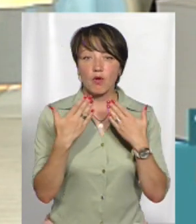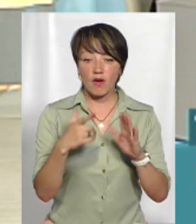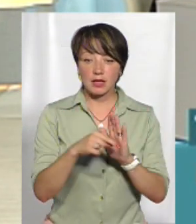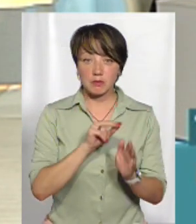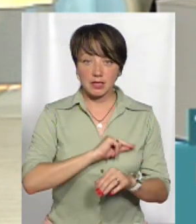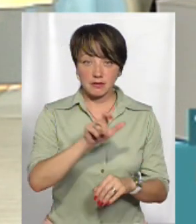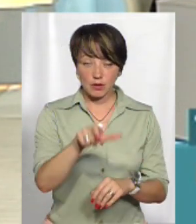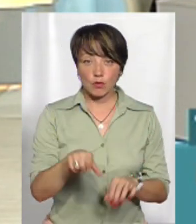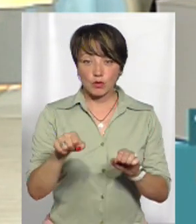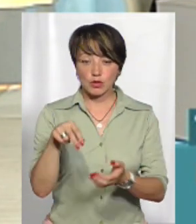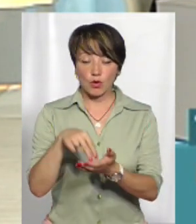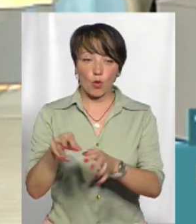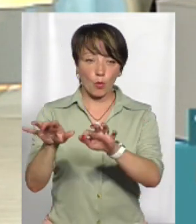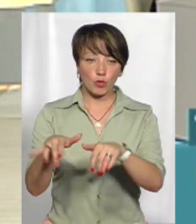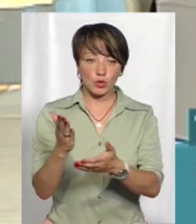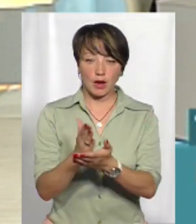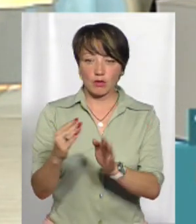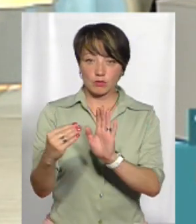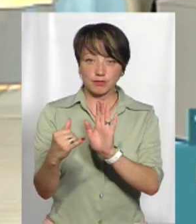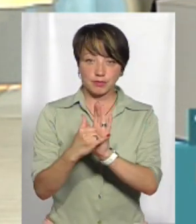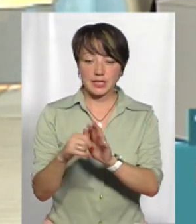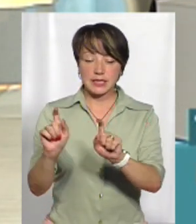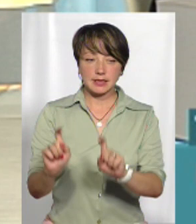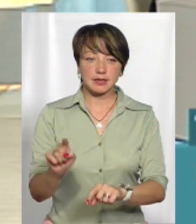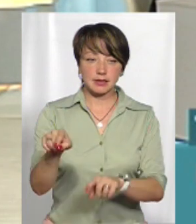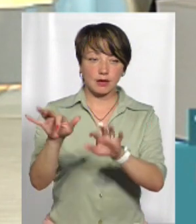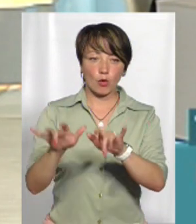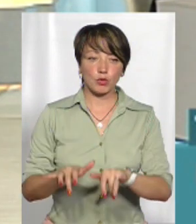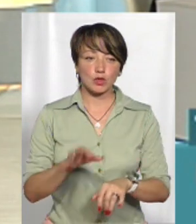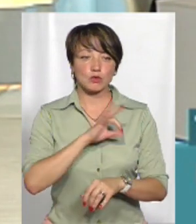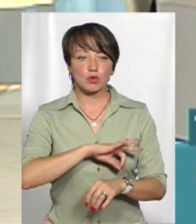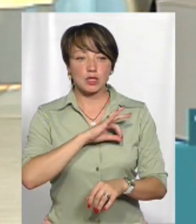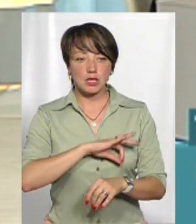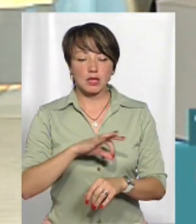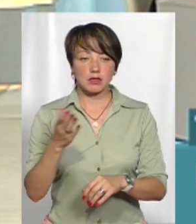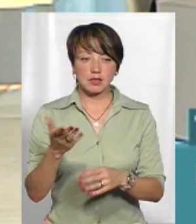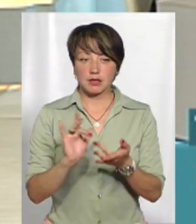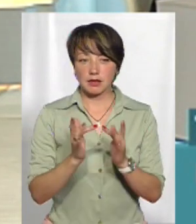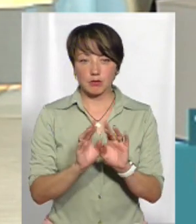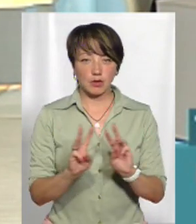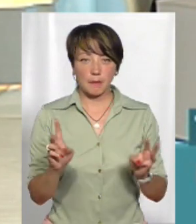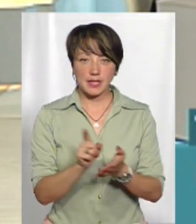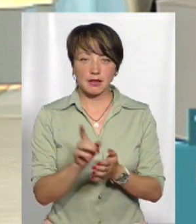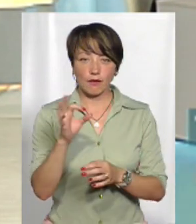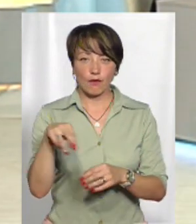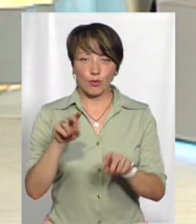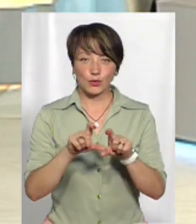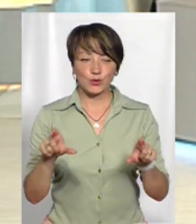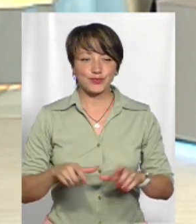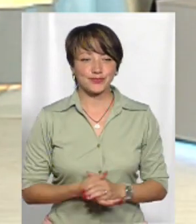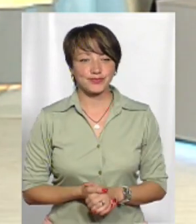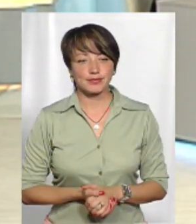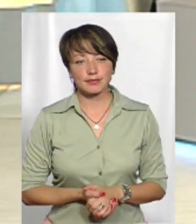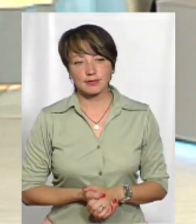спеціалістом, вони можуть стоїть комп'ютер, сісти за цей комп'ютер і скористатися веб-порталом пенсійного фонду. А